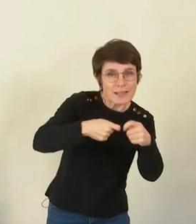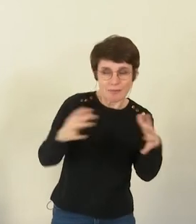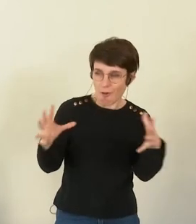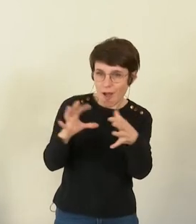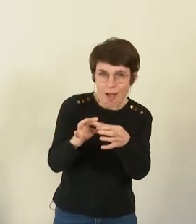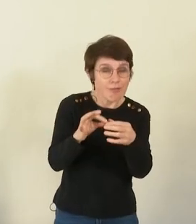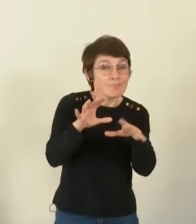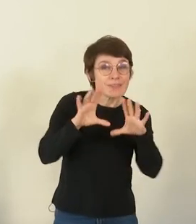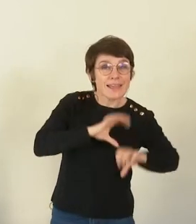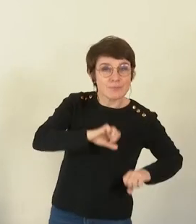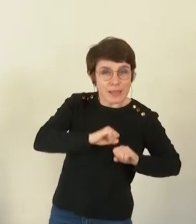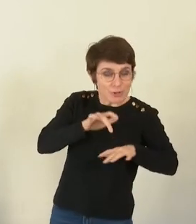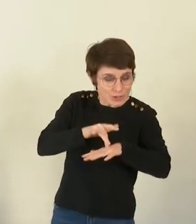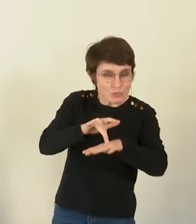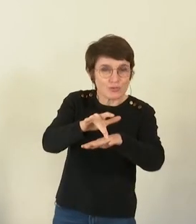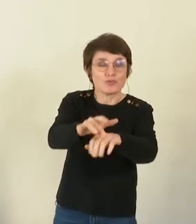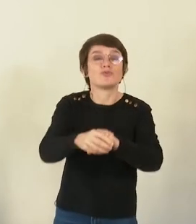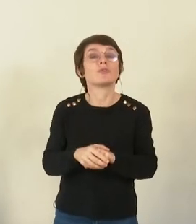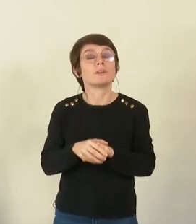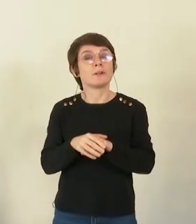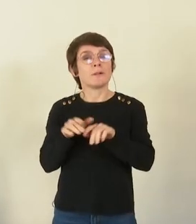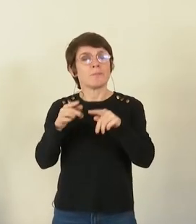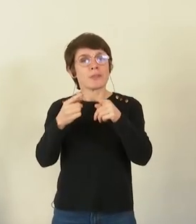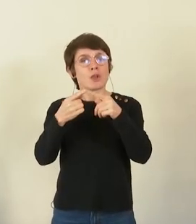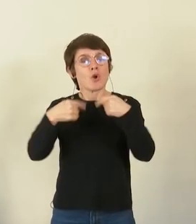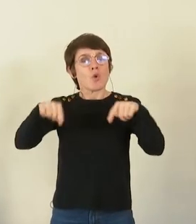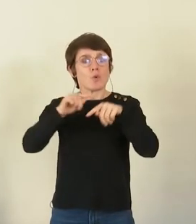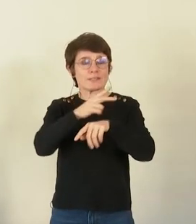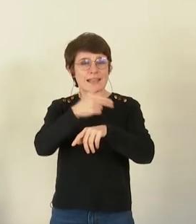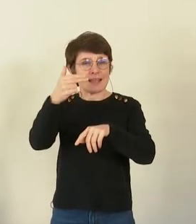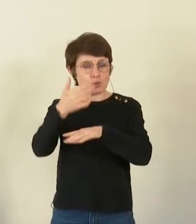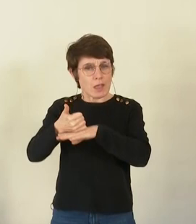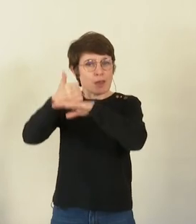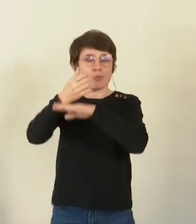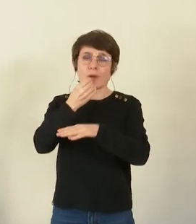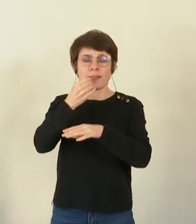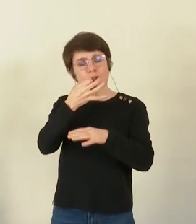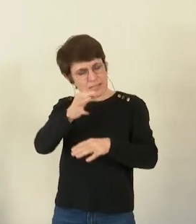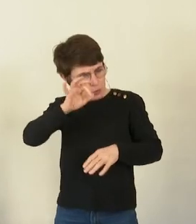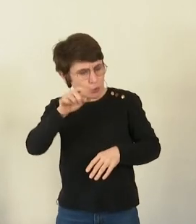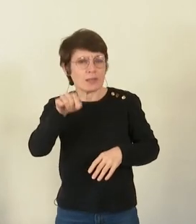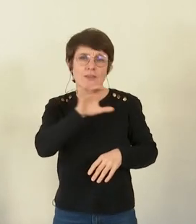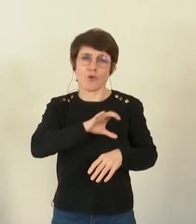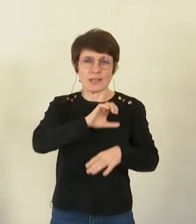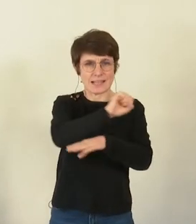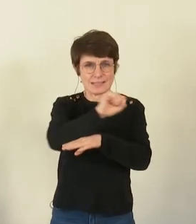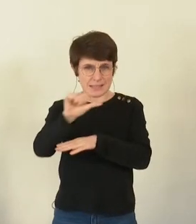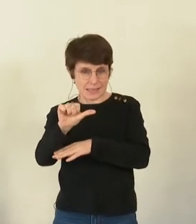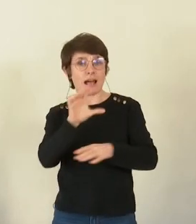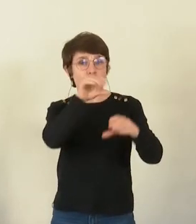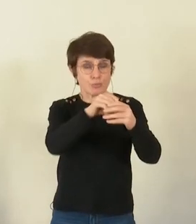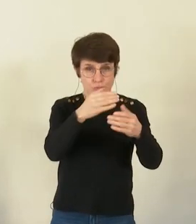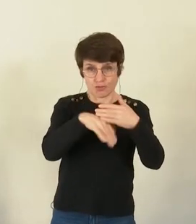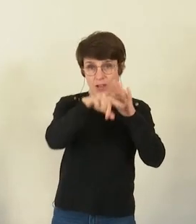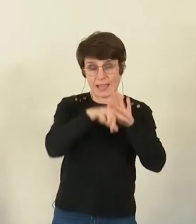France le Conseil national de l'alimentation a officiellement appelé à expérimenter la SA au sein du régime général de la Sécurité sociale et